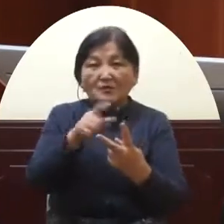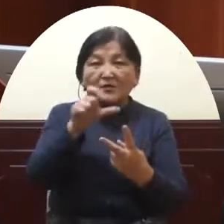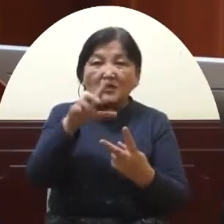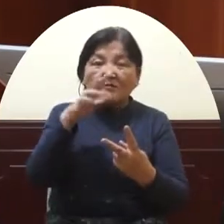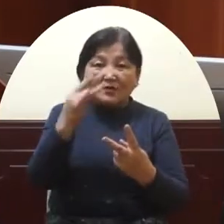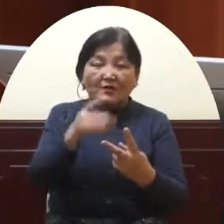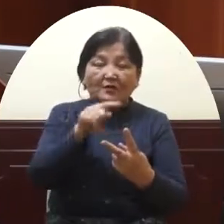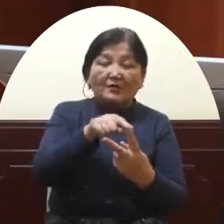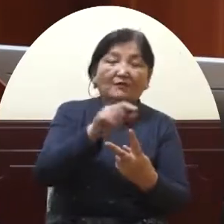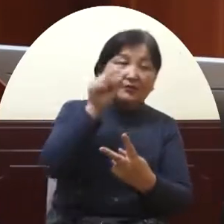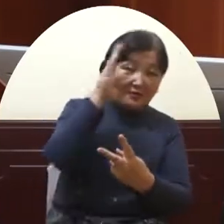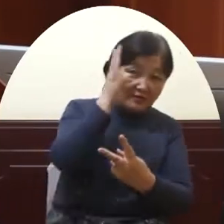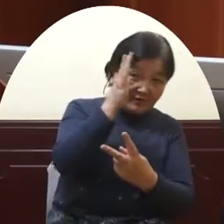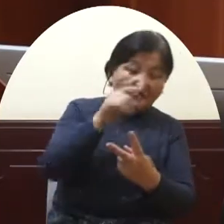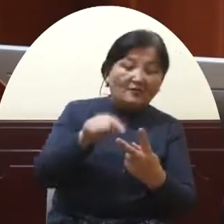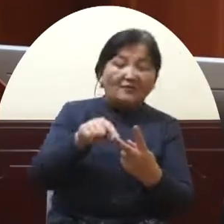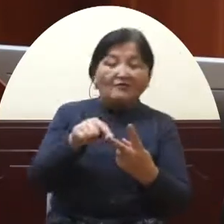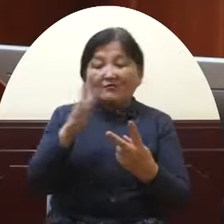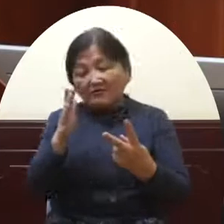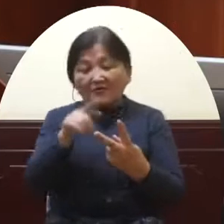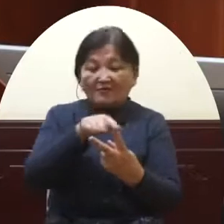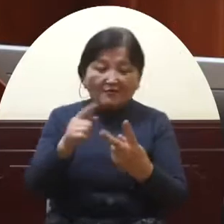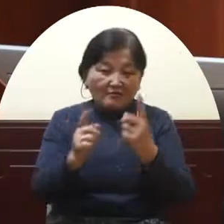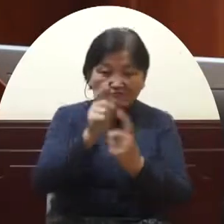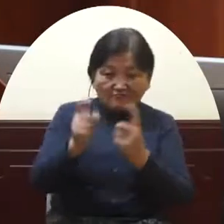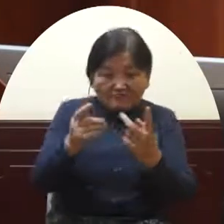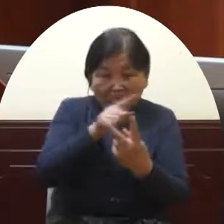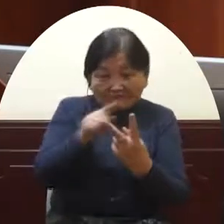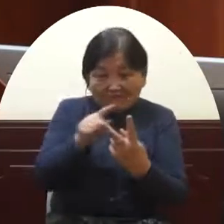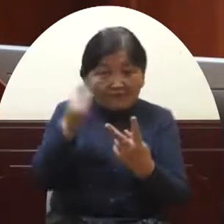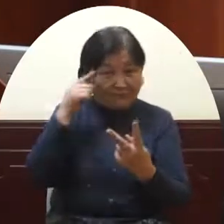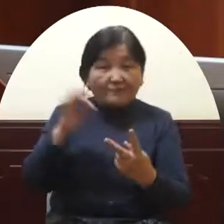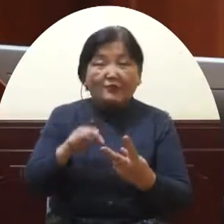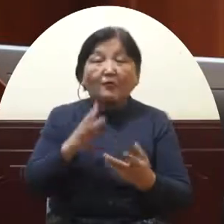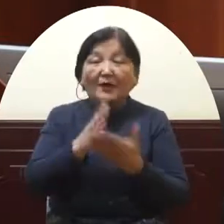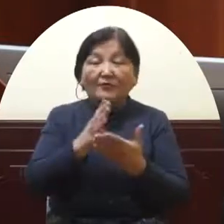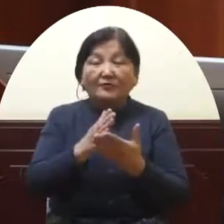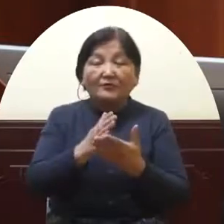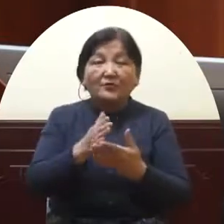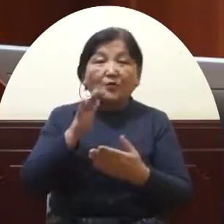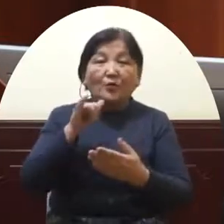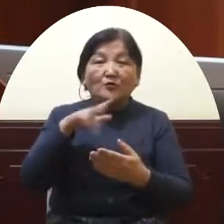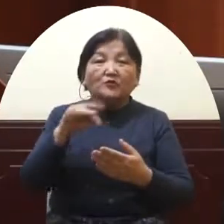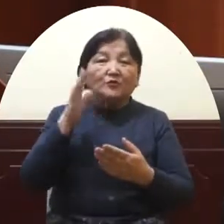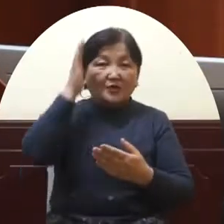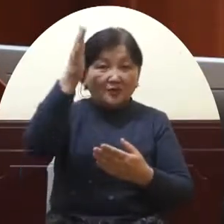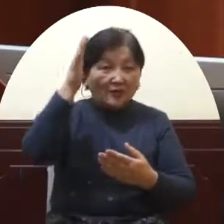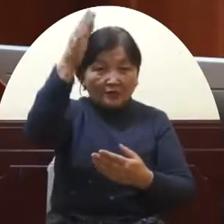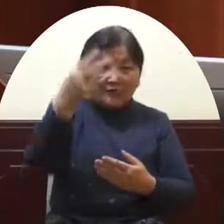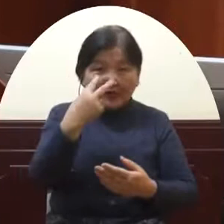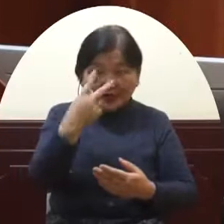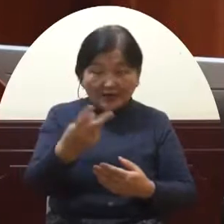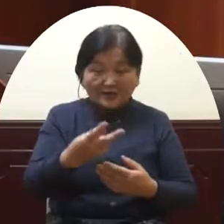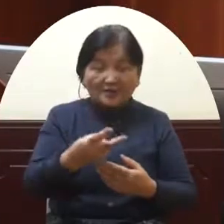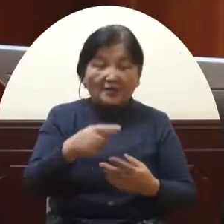эсвэл эсэргүүцээд байгаа юм шиг харагдаад байгаа боловч. Тэгэхээр бид хэл энэ улс төрийн ирээдүйг харж улс төрчид эрх